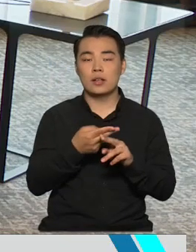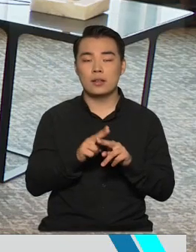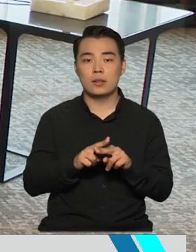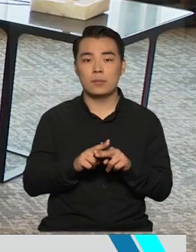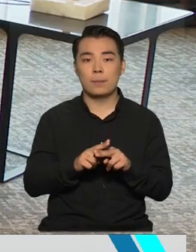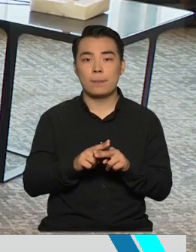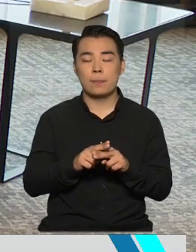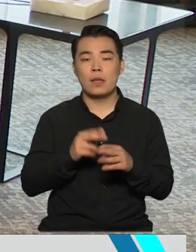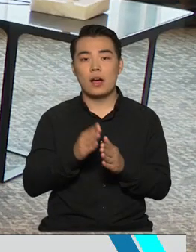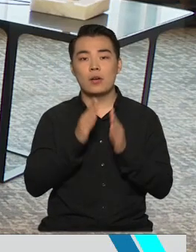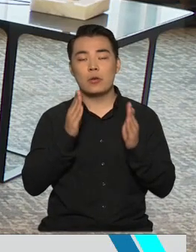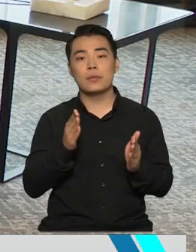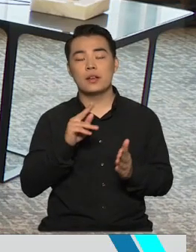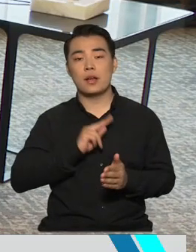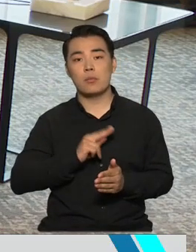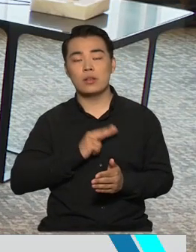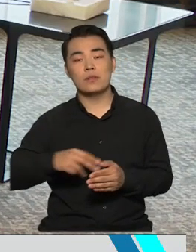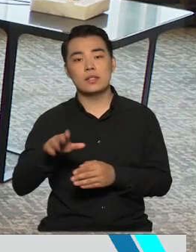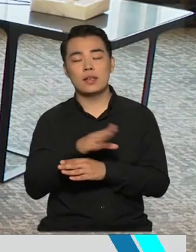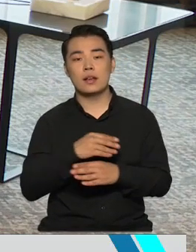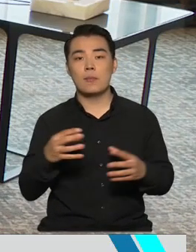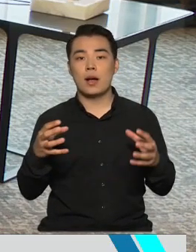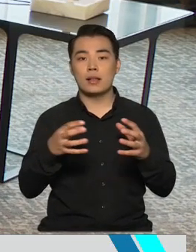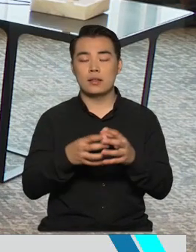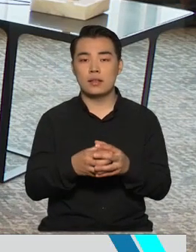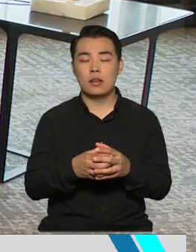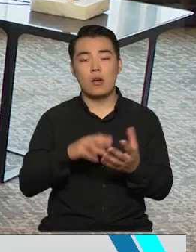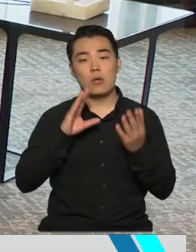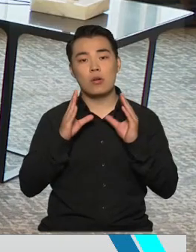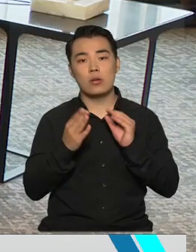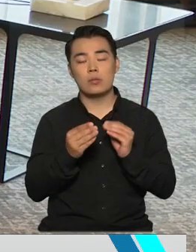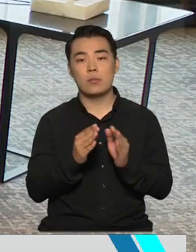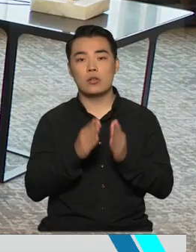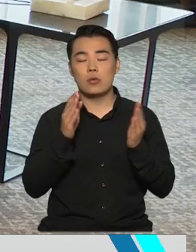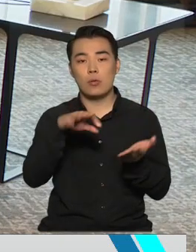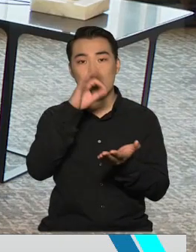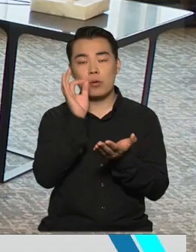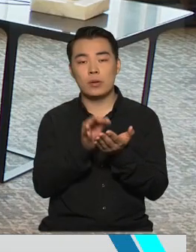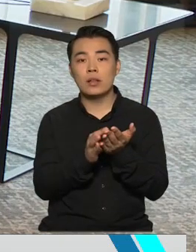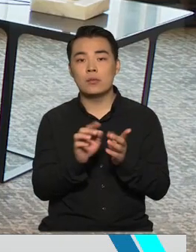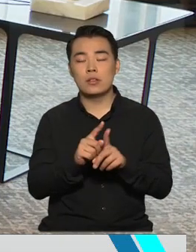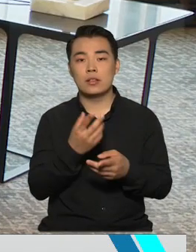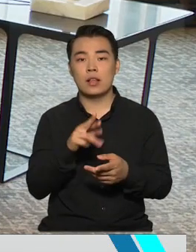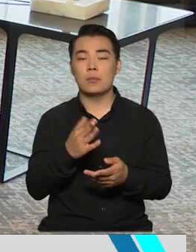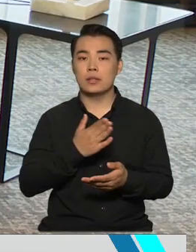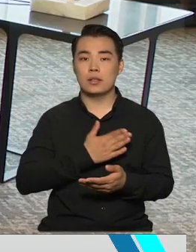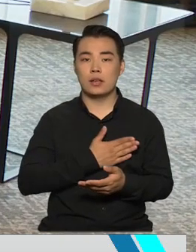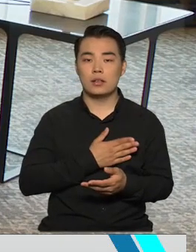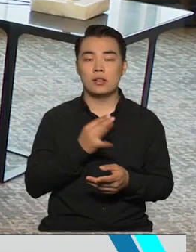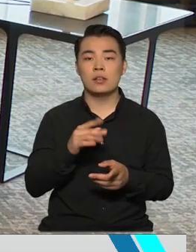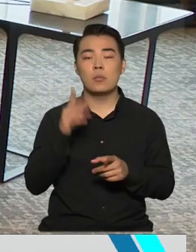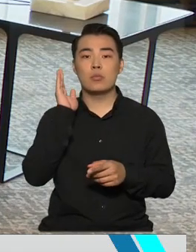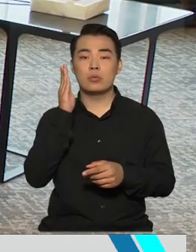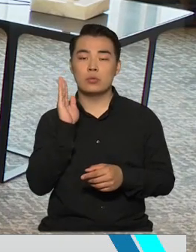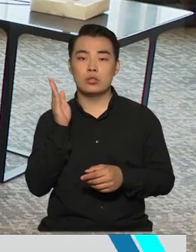достаточно огромная работа всей команды и в целом огромный опыт тоже для меня. И на